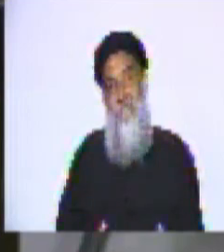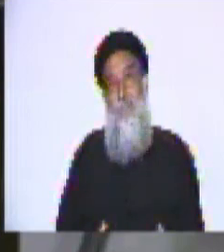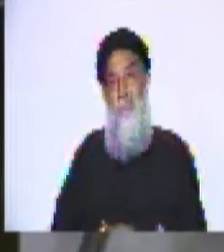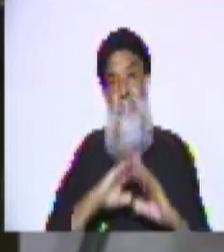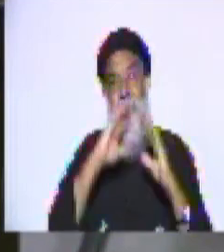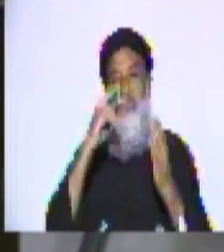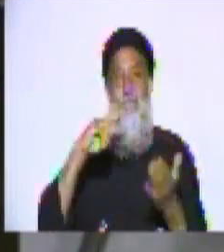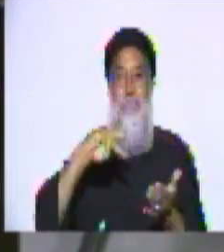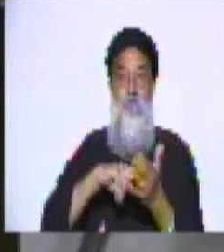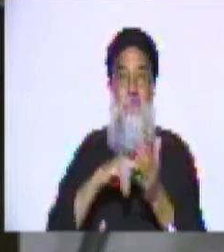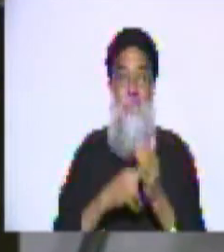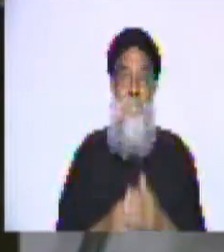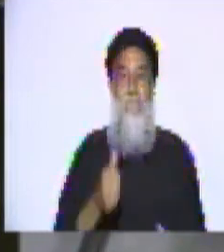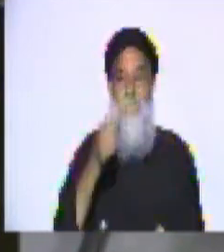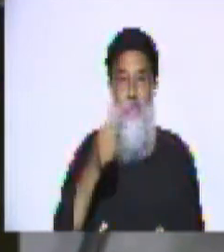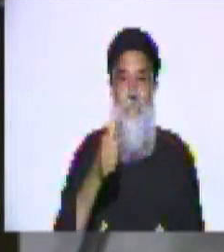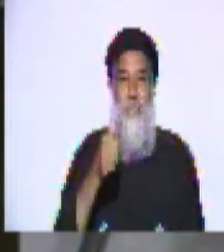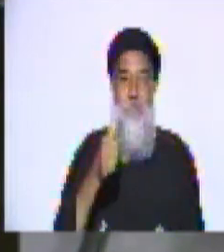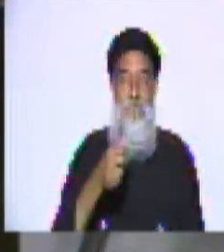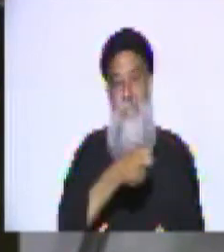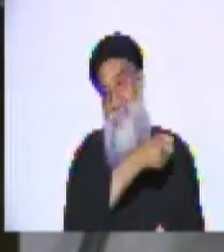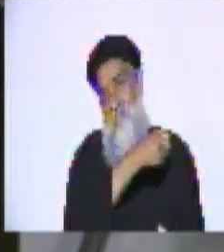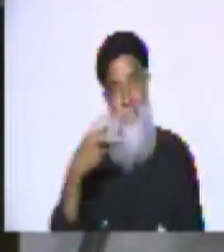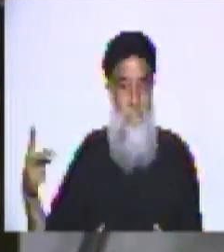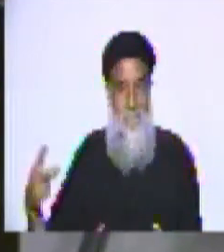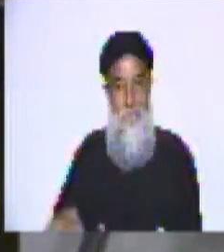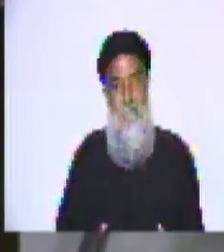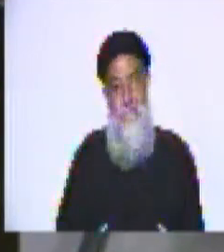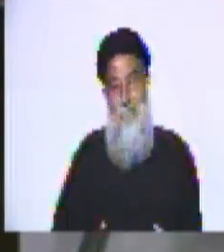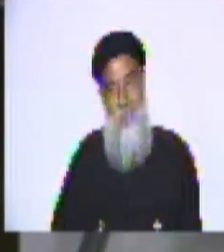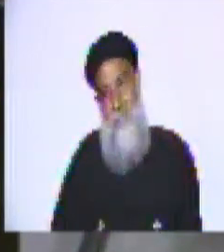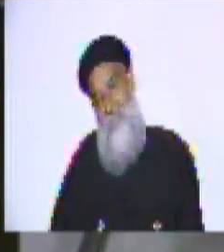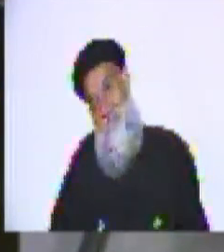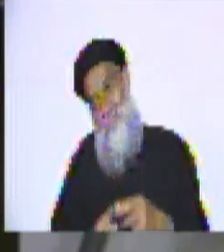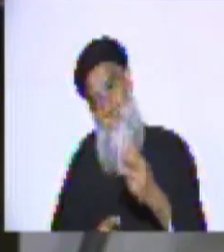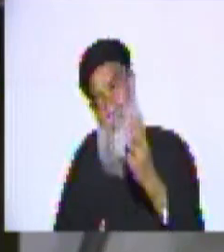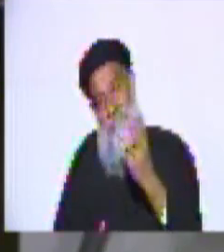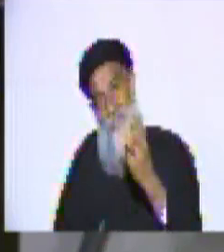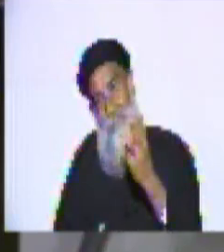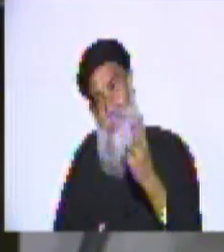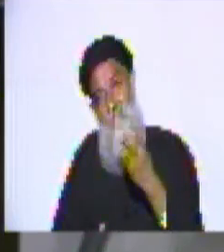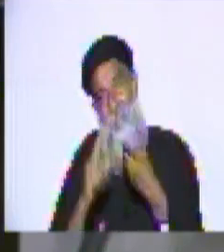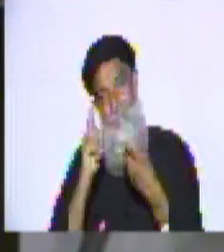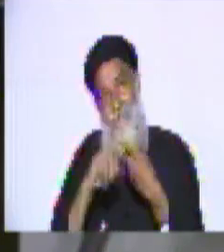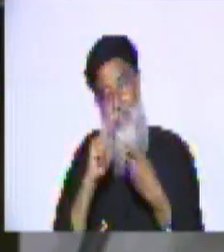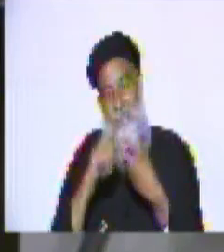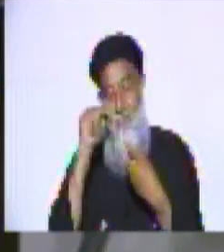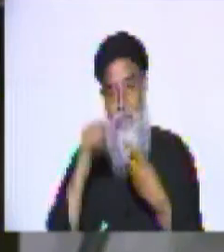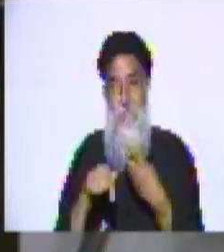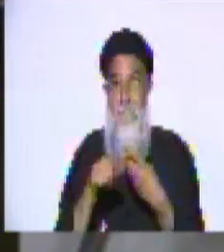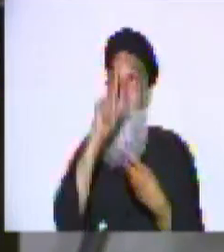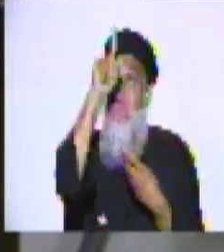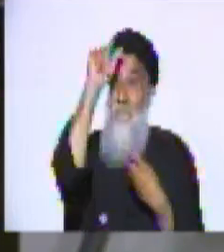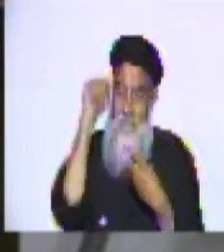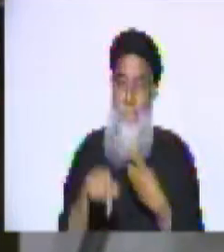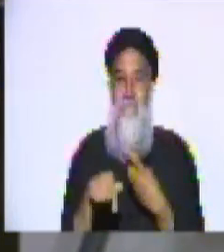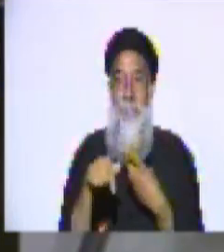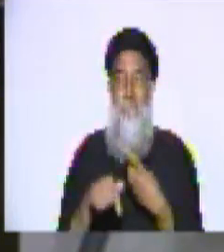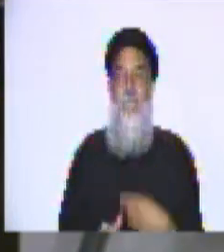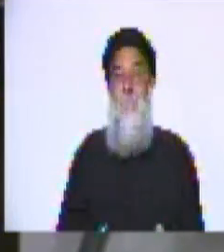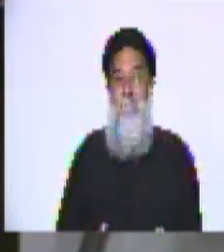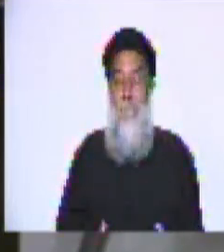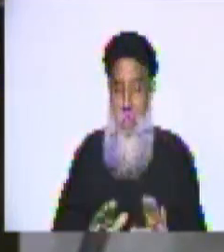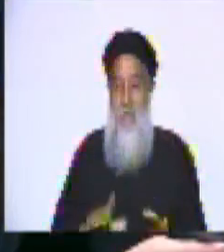للخير ومسيرها تنتهي يعني، ربنا موجود دي الاساس يعني.